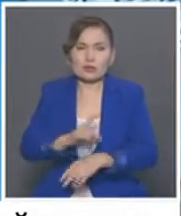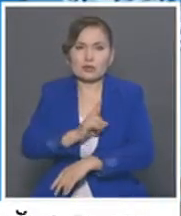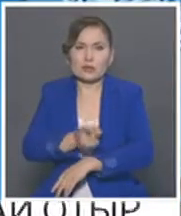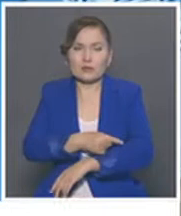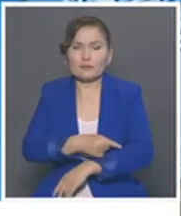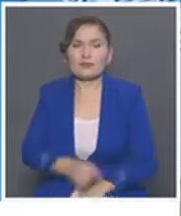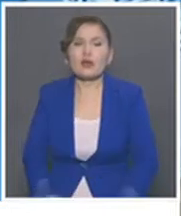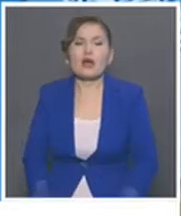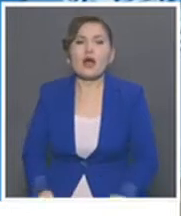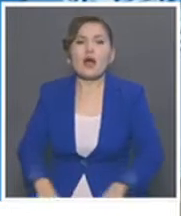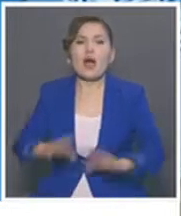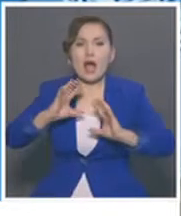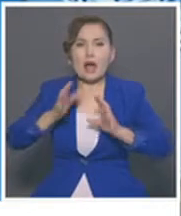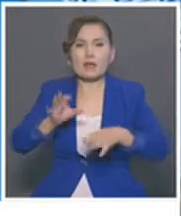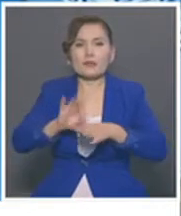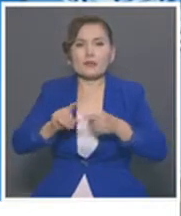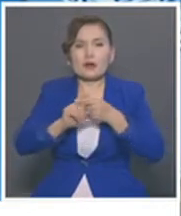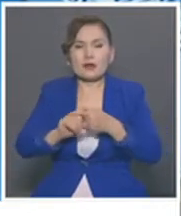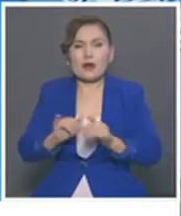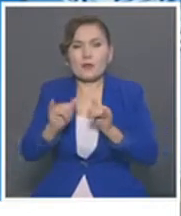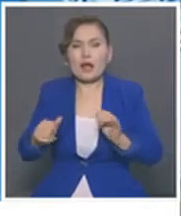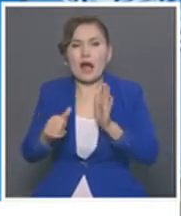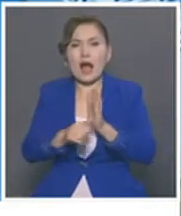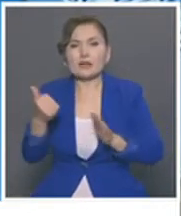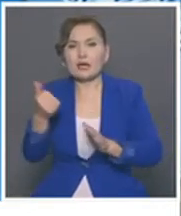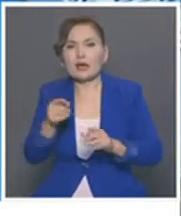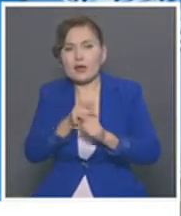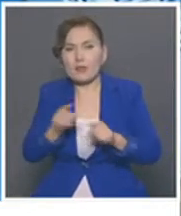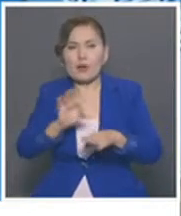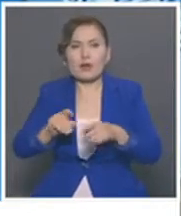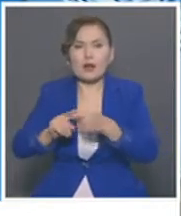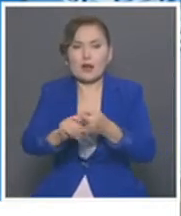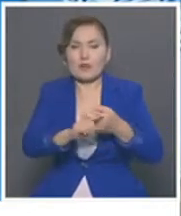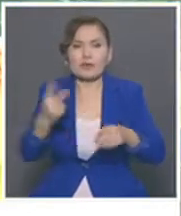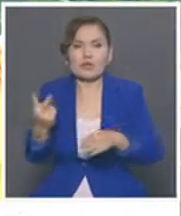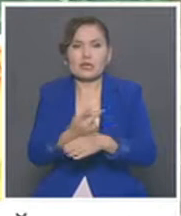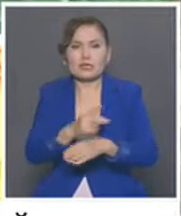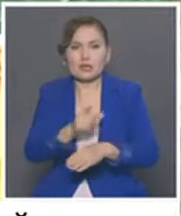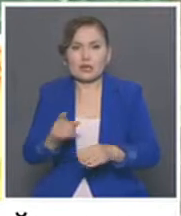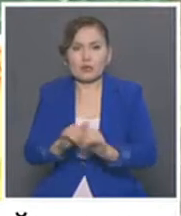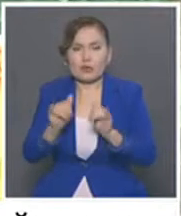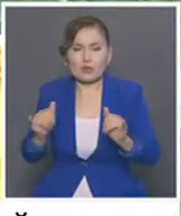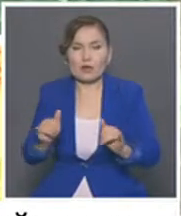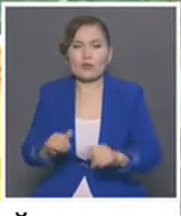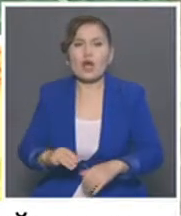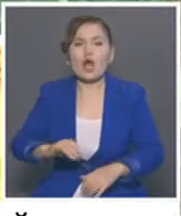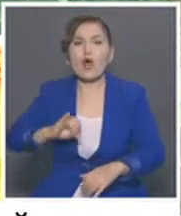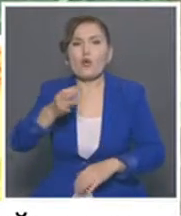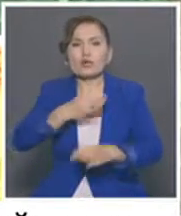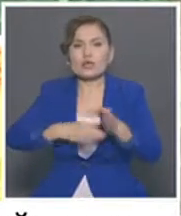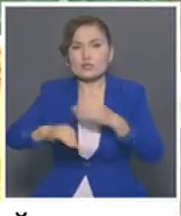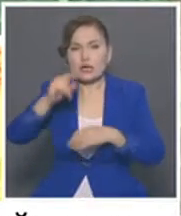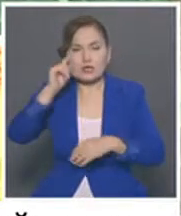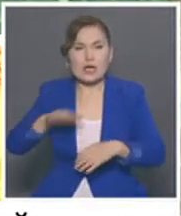Әлемде пандемия қарқын алып келеді. Өткен 6 аптаның ішінде вирус жұқтырғандар саны 2 есеге көбейді. Оңтүстік шығыс Азия мен